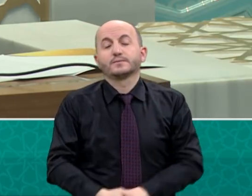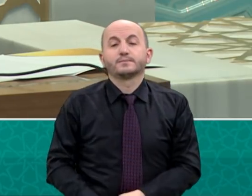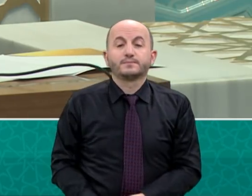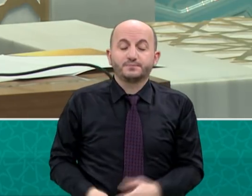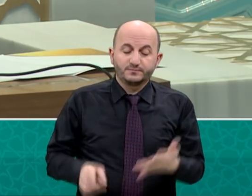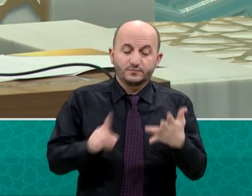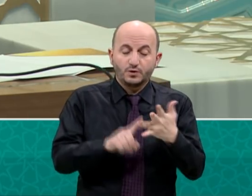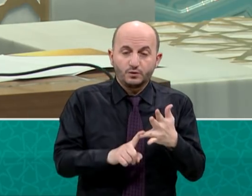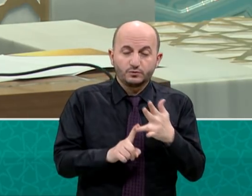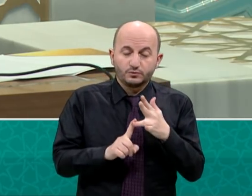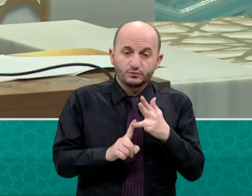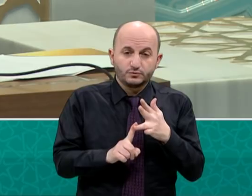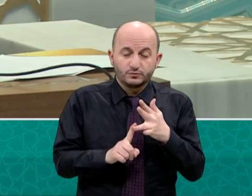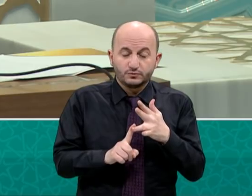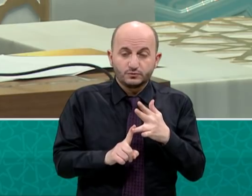4.